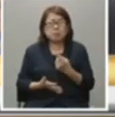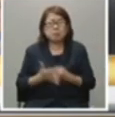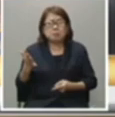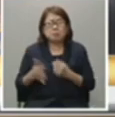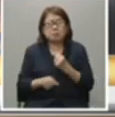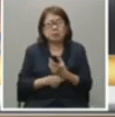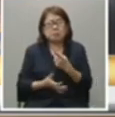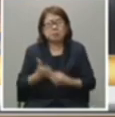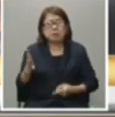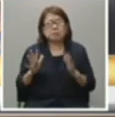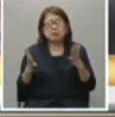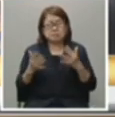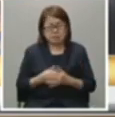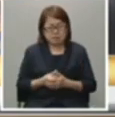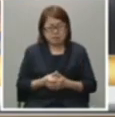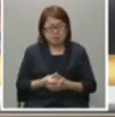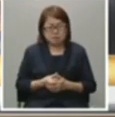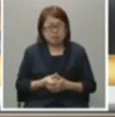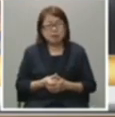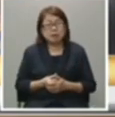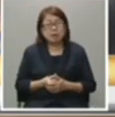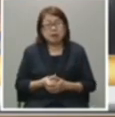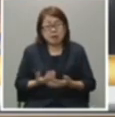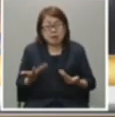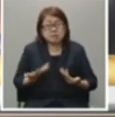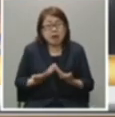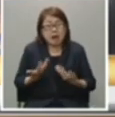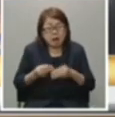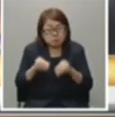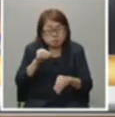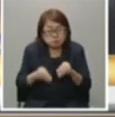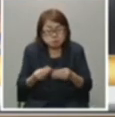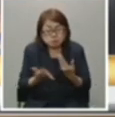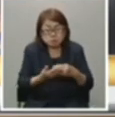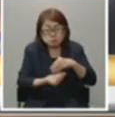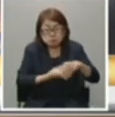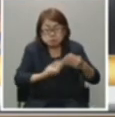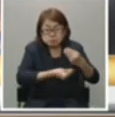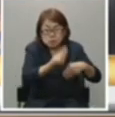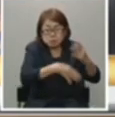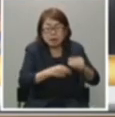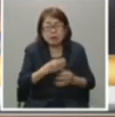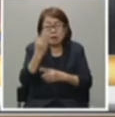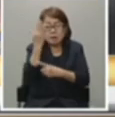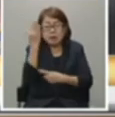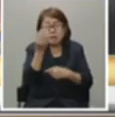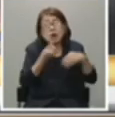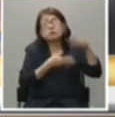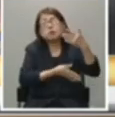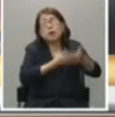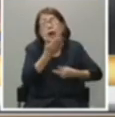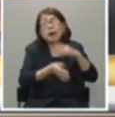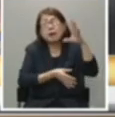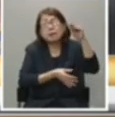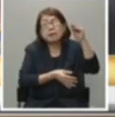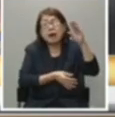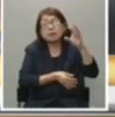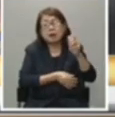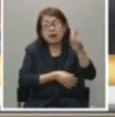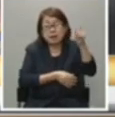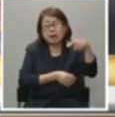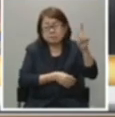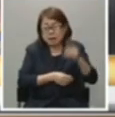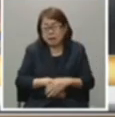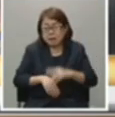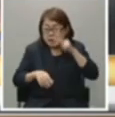อันให้ปลูกหมามุ้ยเป็นพืชเศรษฐกิจส่งยางพาราไปขายดาวอังคารน้ำท่วมให้เลี้ยงปลาน้ำ